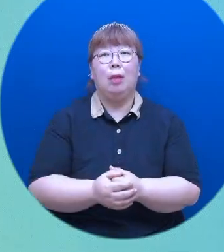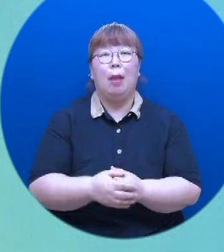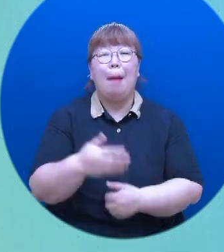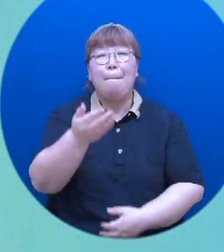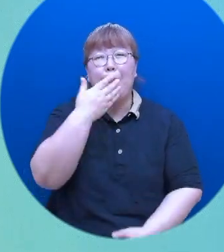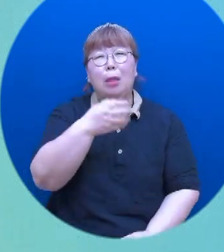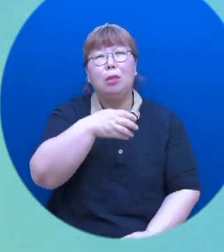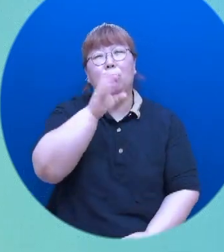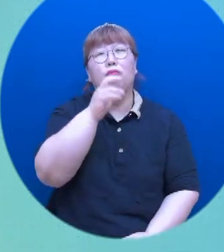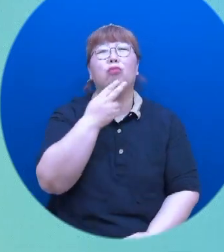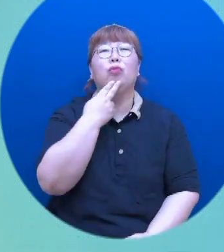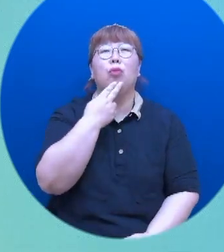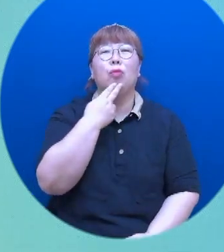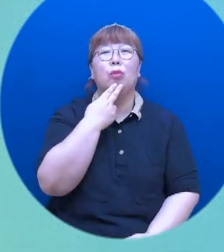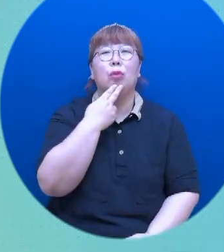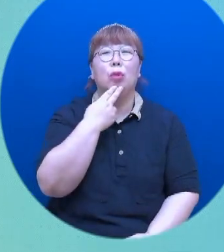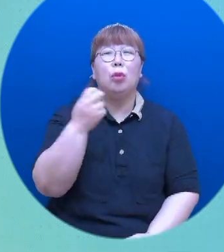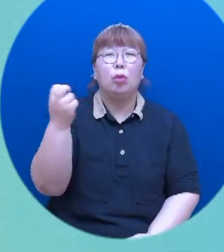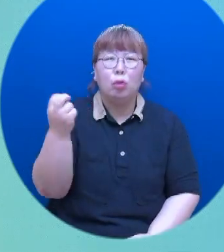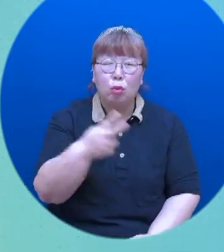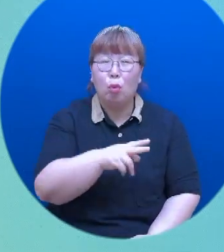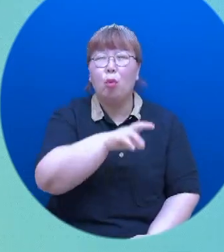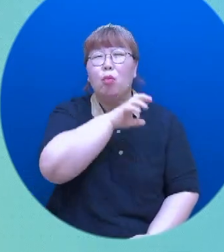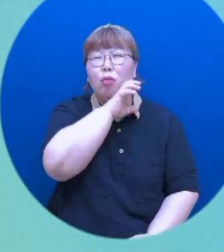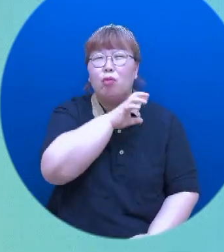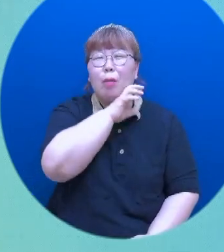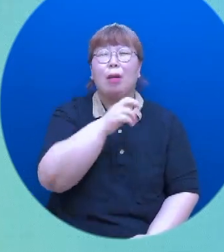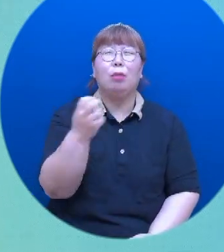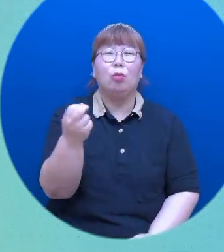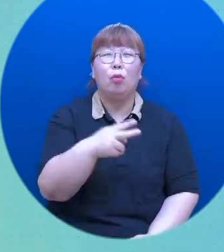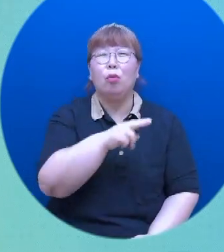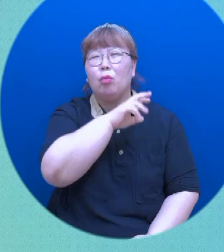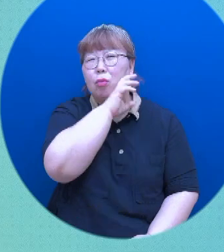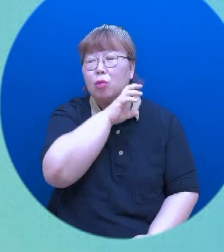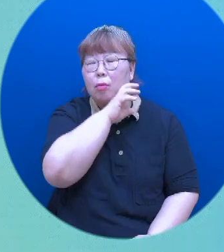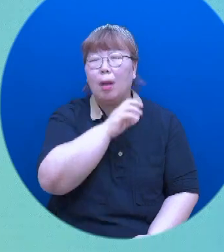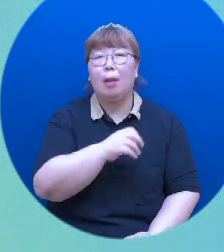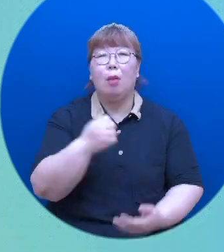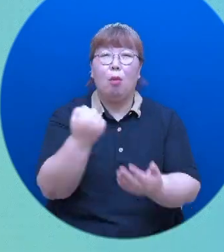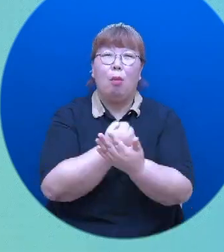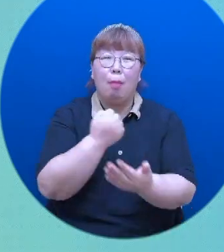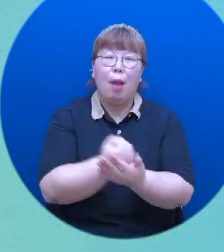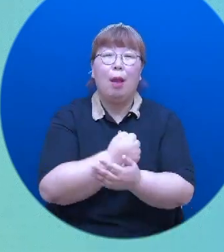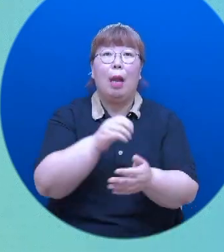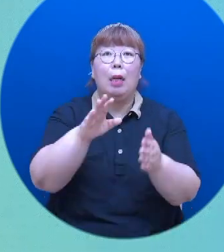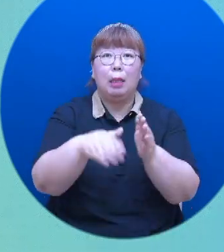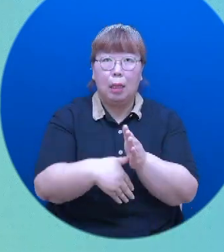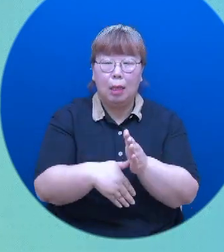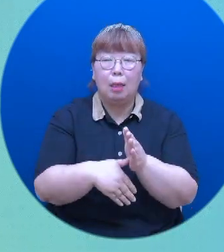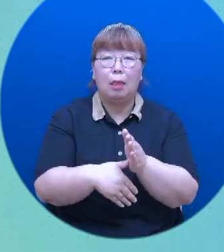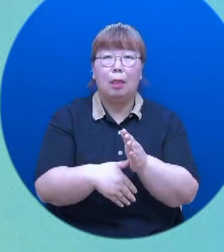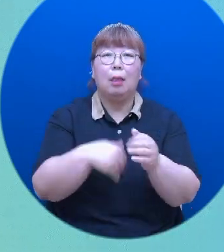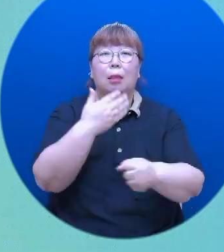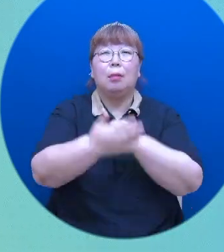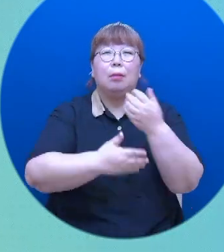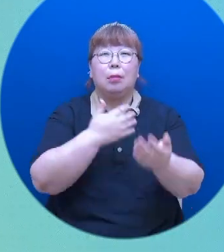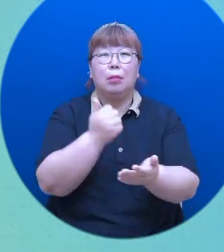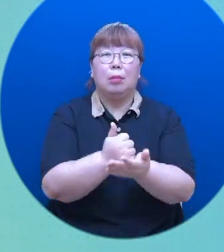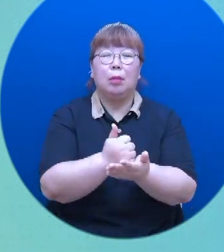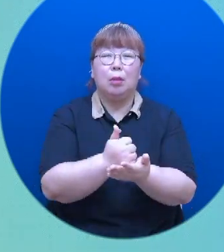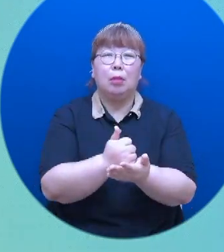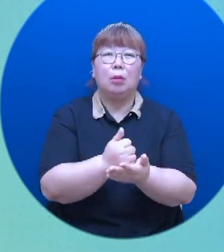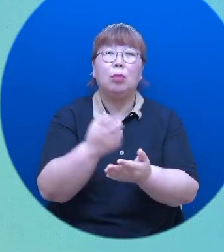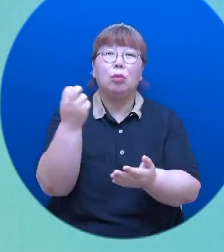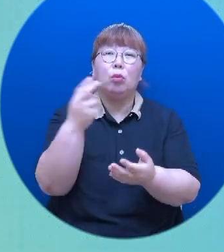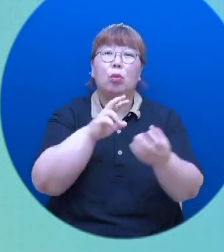없는 거죠. 또다시 원망해요. 원망하는 그들에게 하나님은 또다시